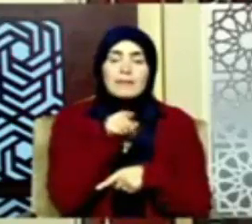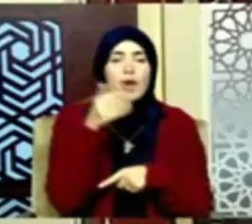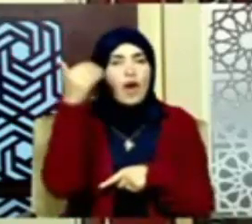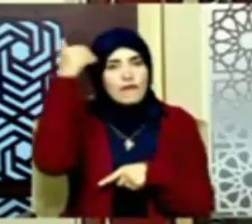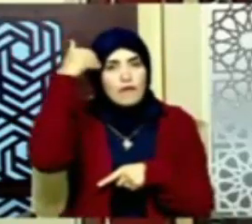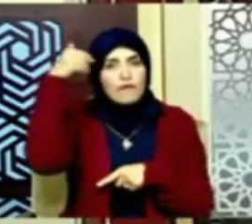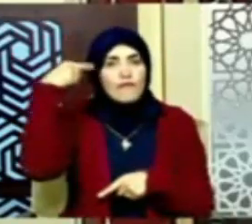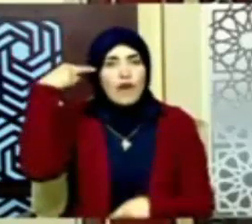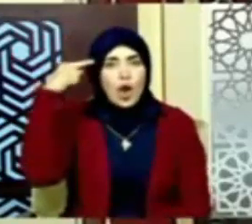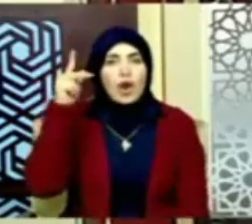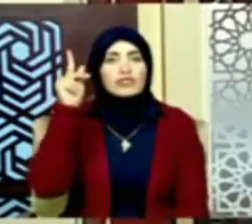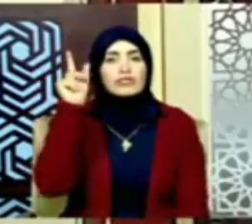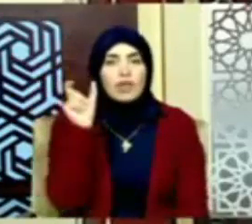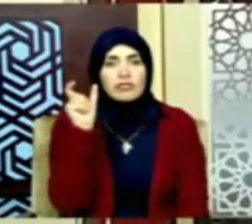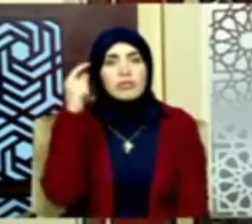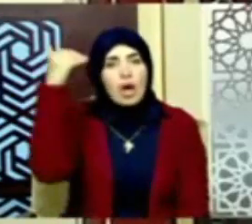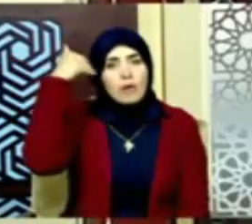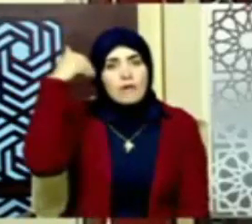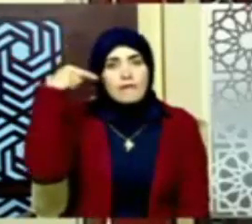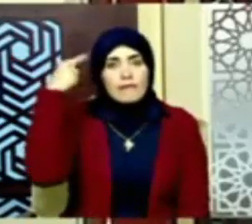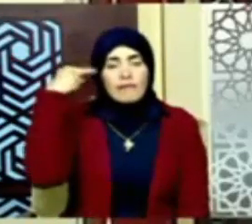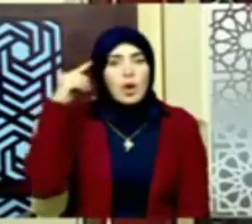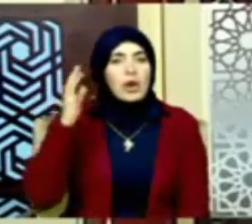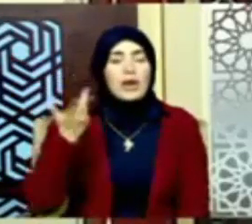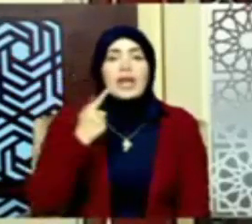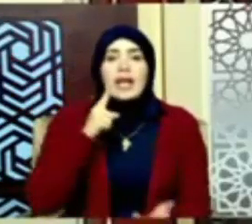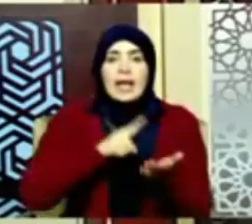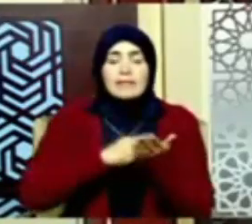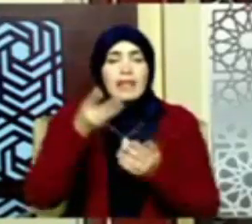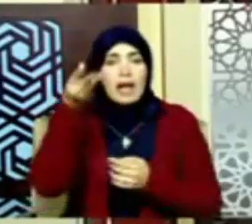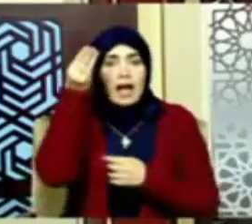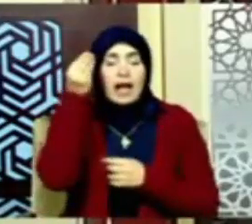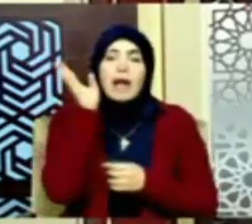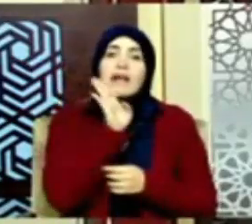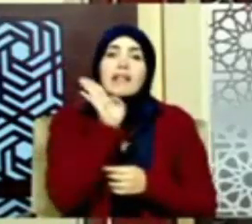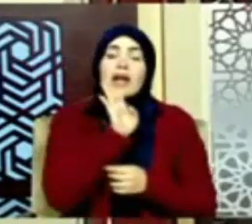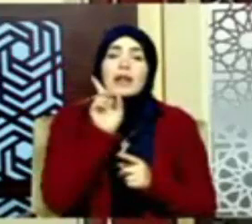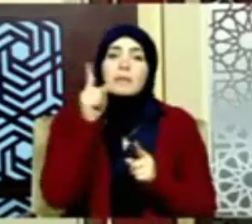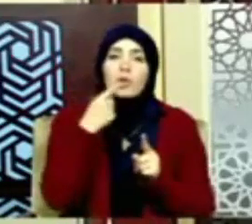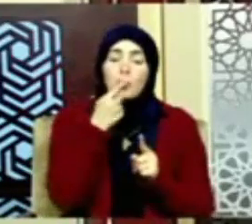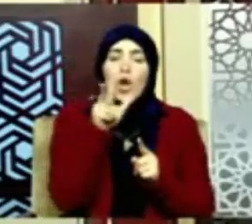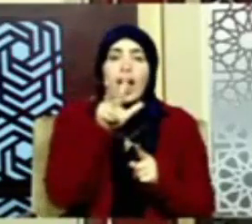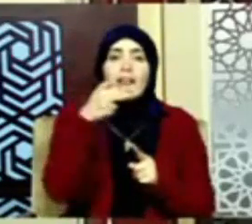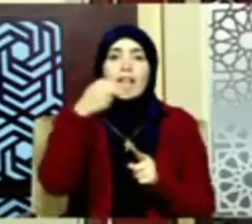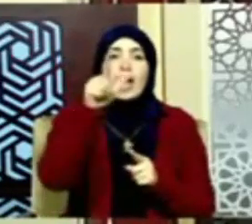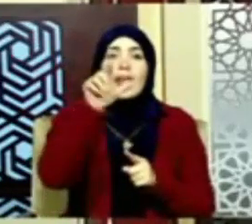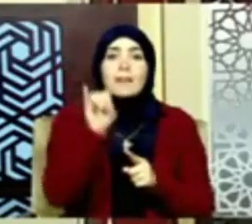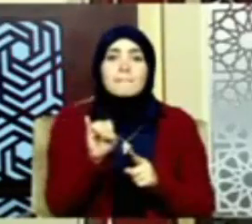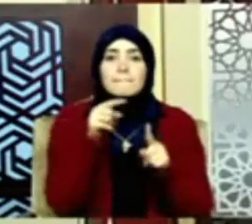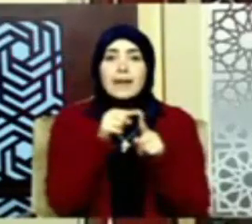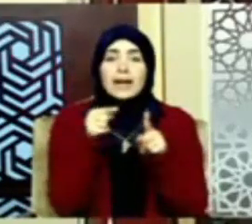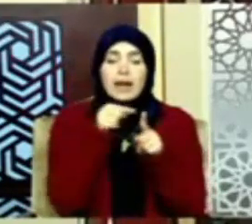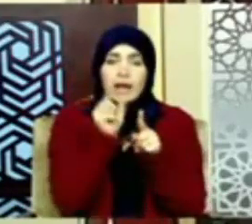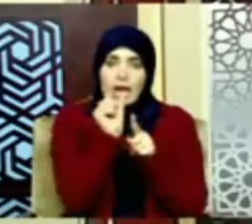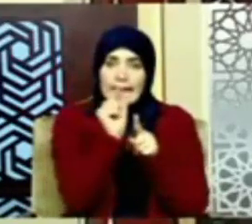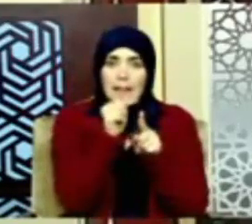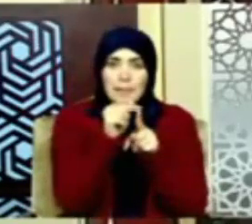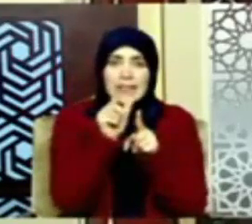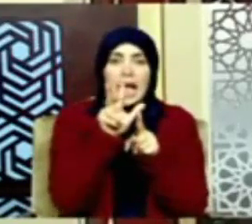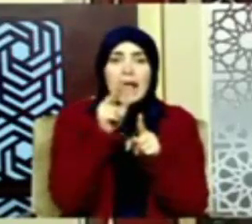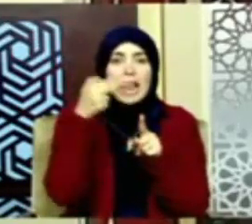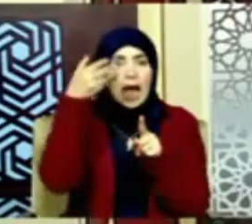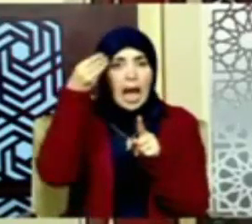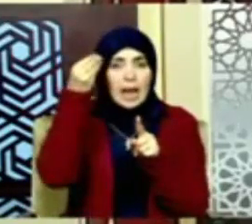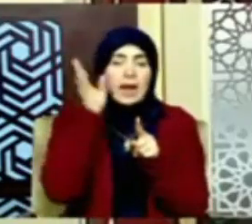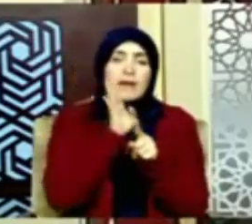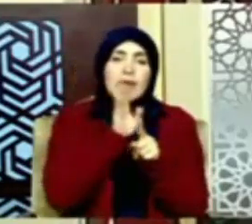فيظنون أن العلم الذي رفع الله فيه شأن العلماء وأتبع